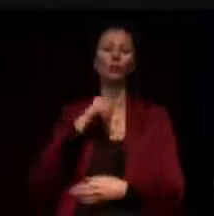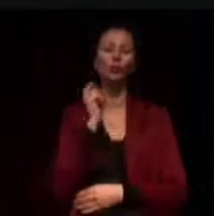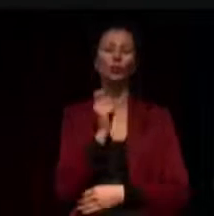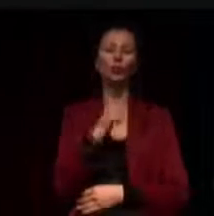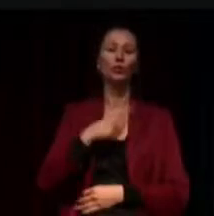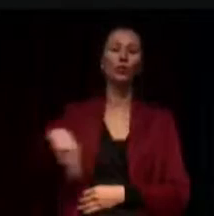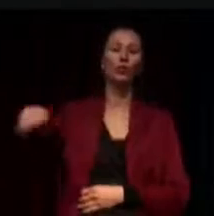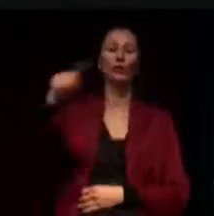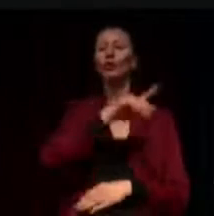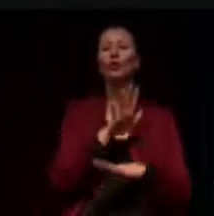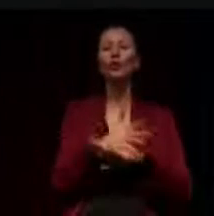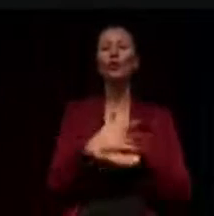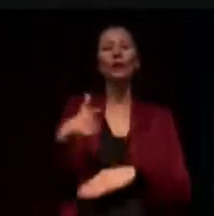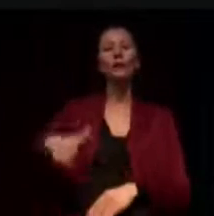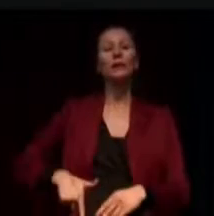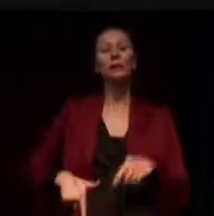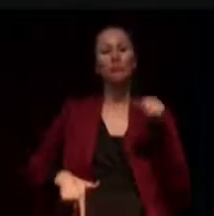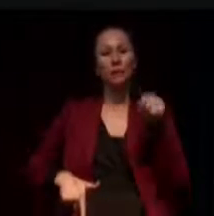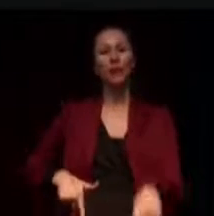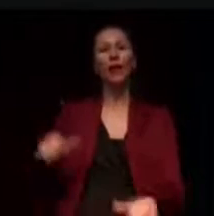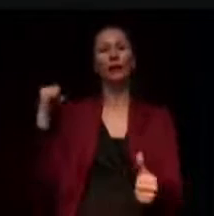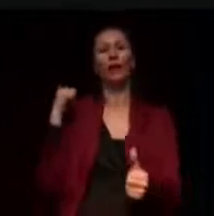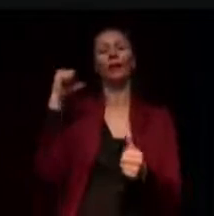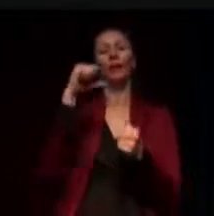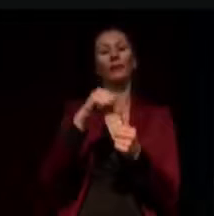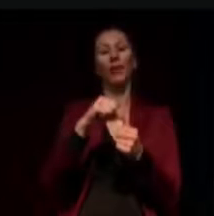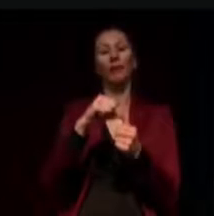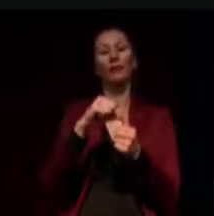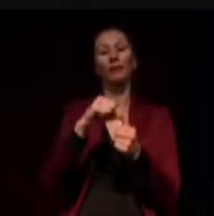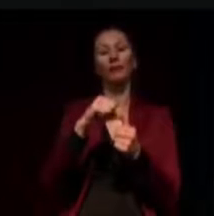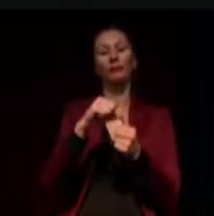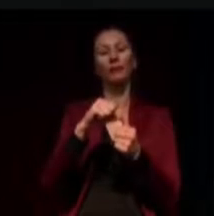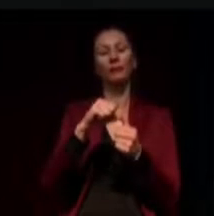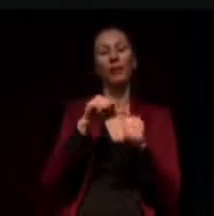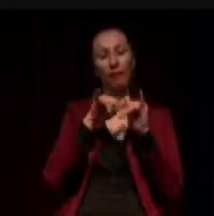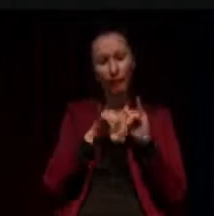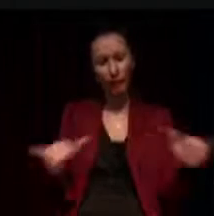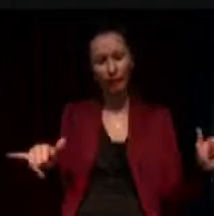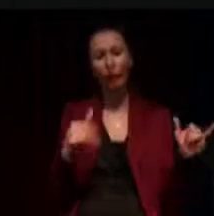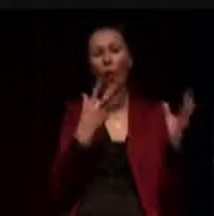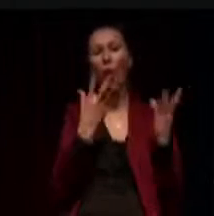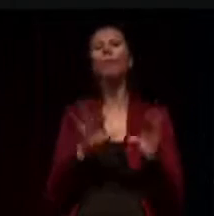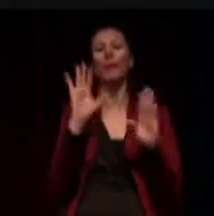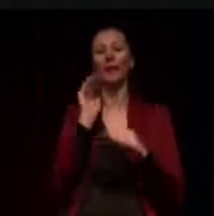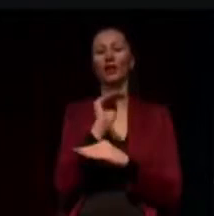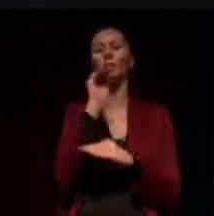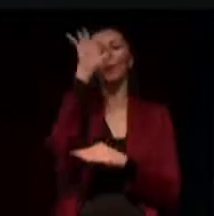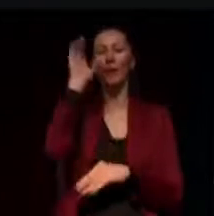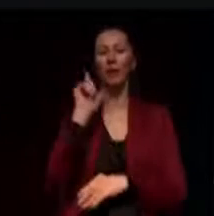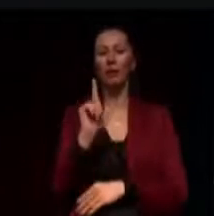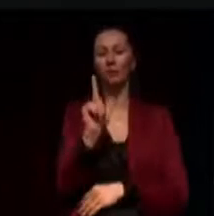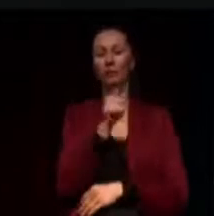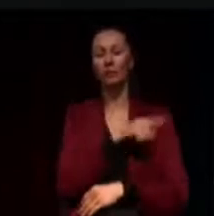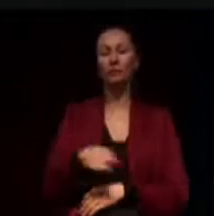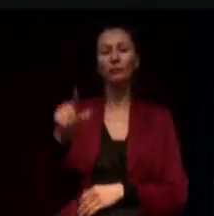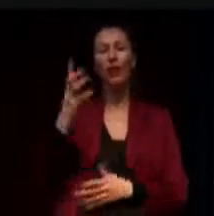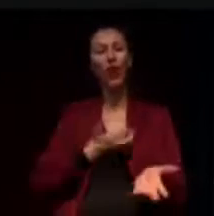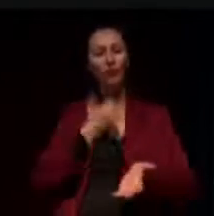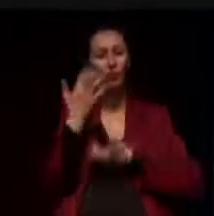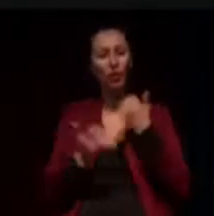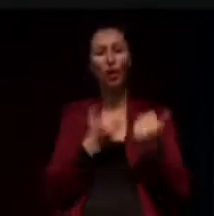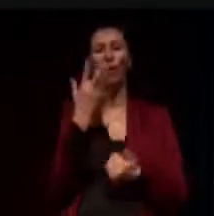zorundayız. Çünkü İzmir'de yeniden aynı hadiseler yaşanmamalı. Yenilen aynı